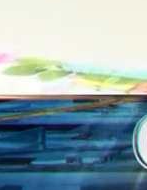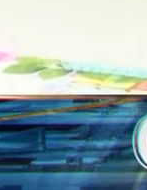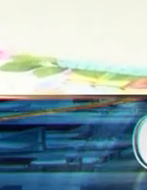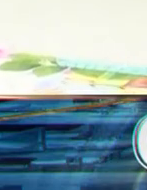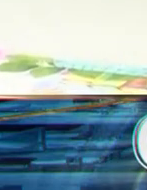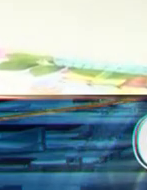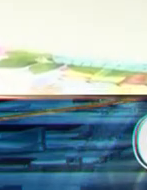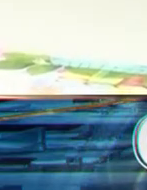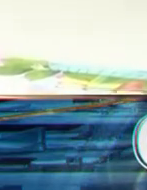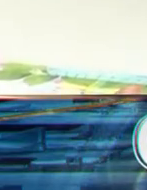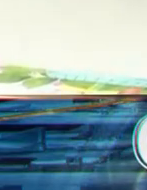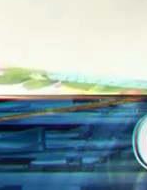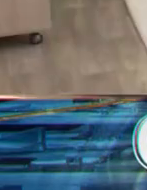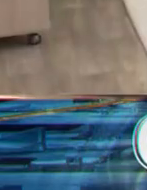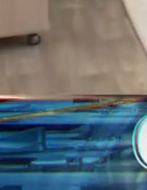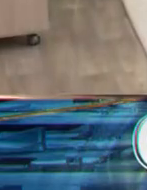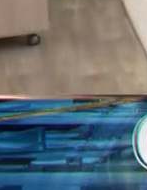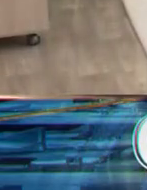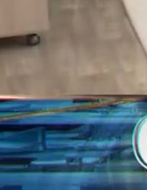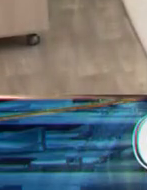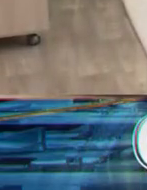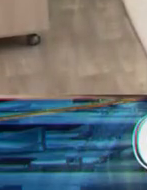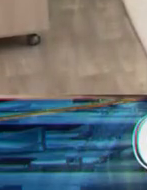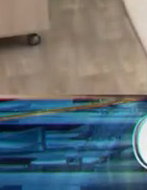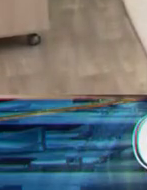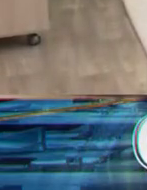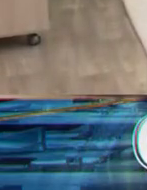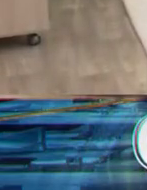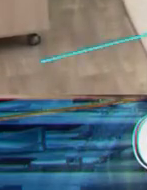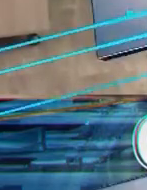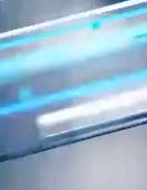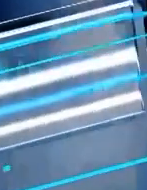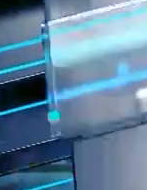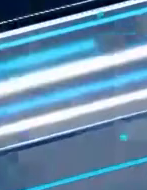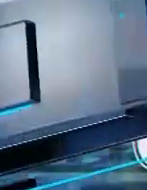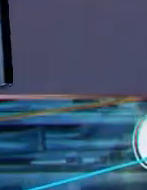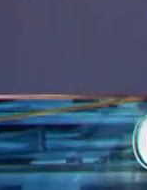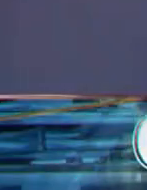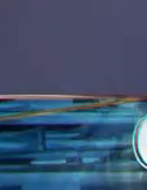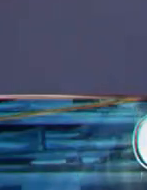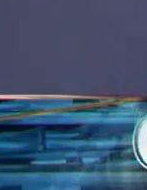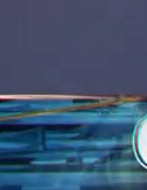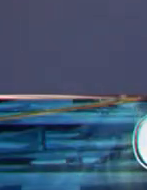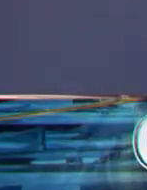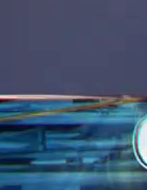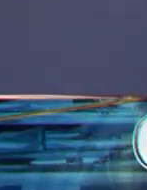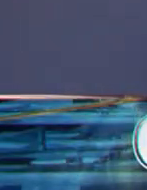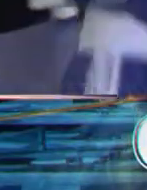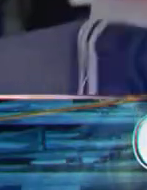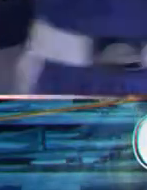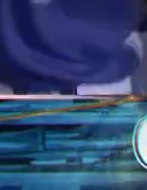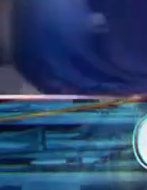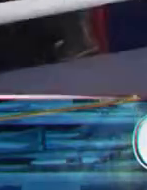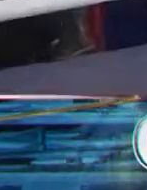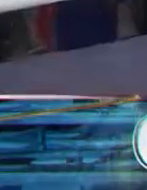детей с особыми потребностями. Инициаторами открытия выступили местные меценаты. К бою! Более 200